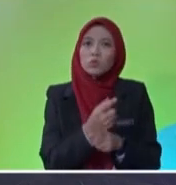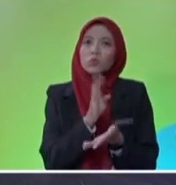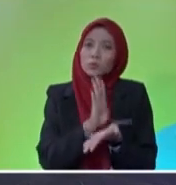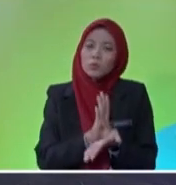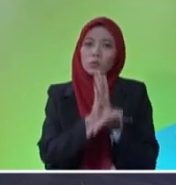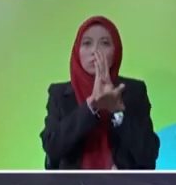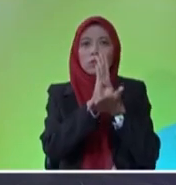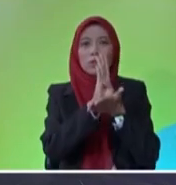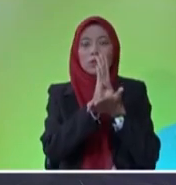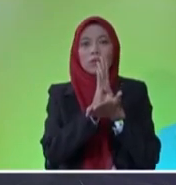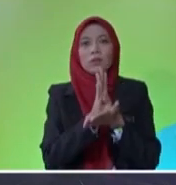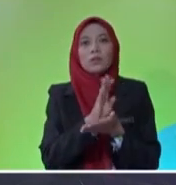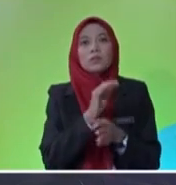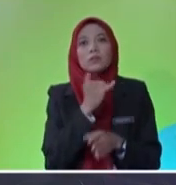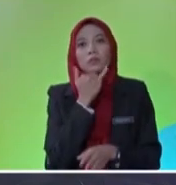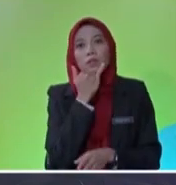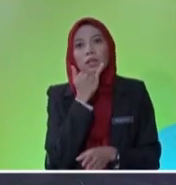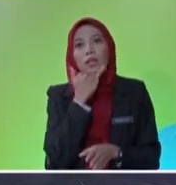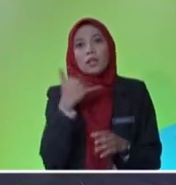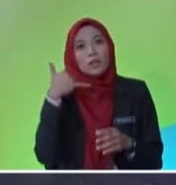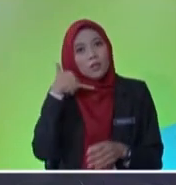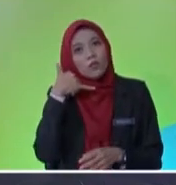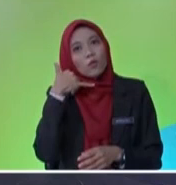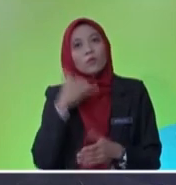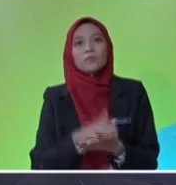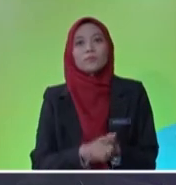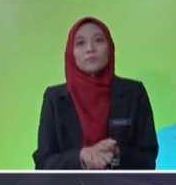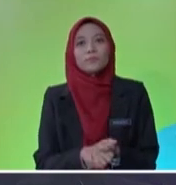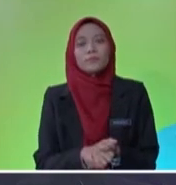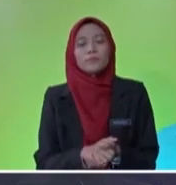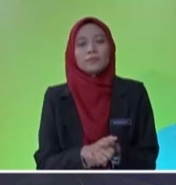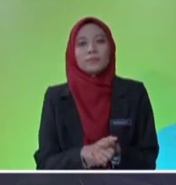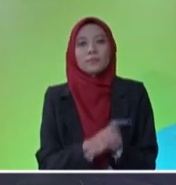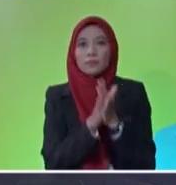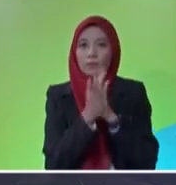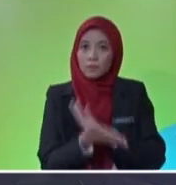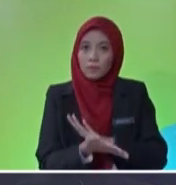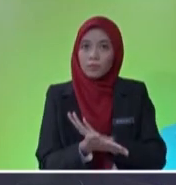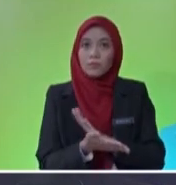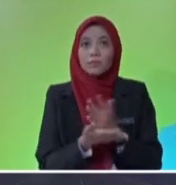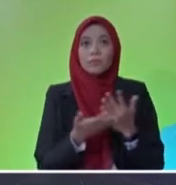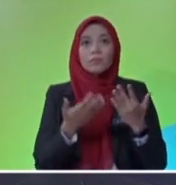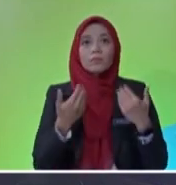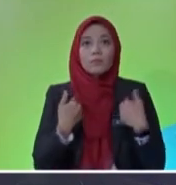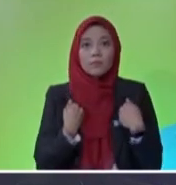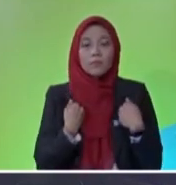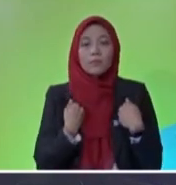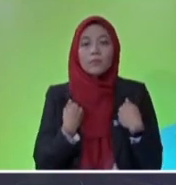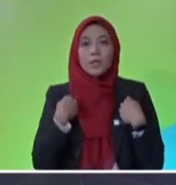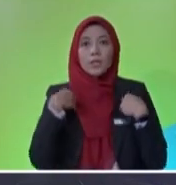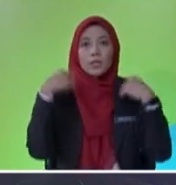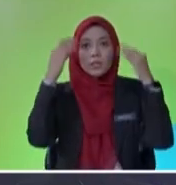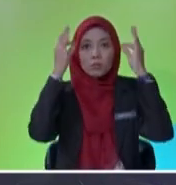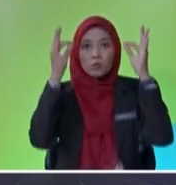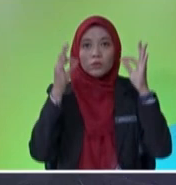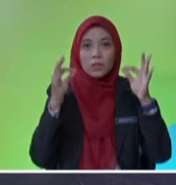sebab tidak salah tekan tadinya baik disini under rumusan disitu berdasarkan apa yang di baca